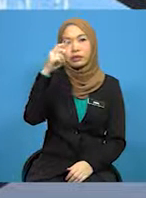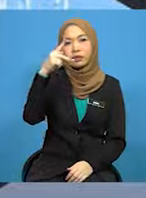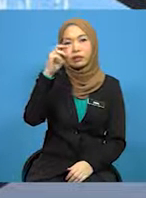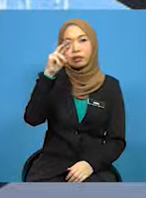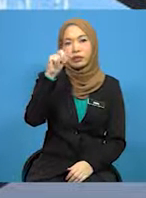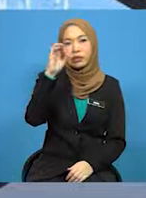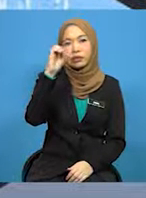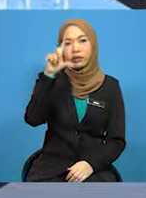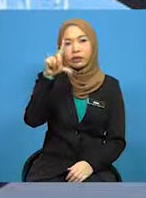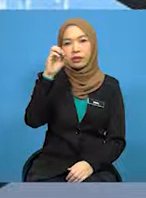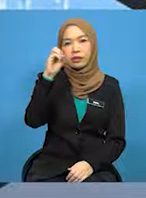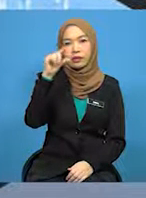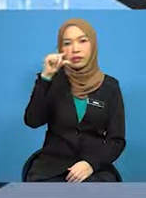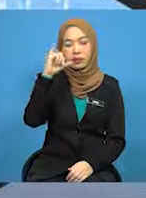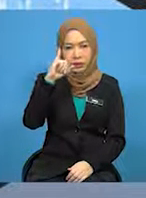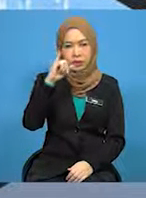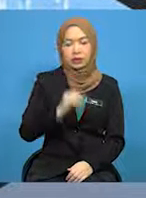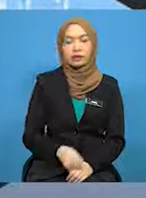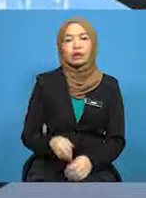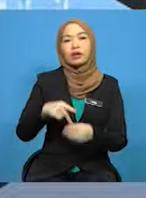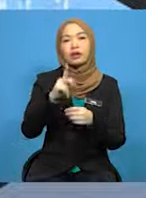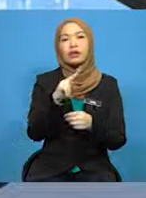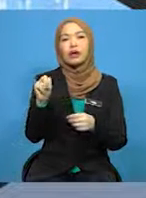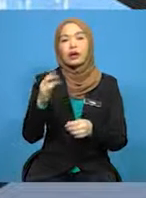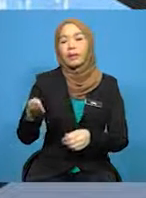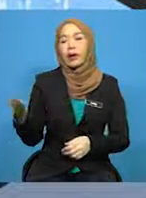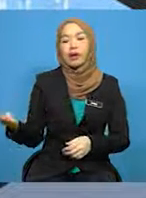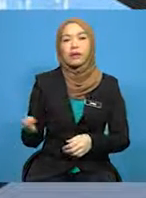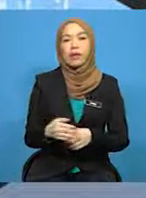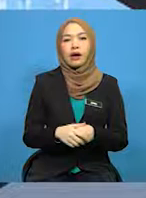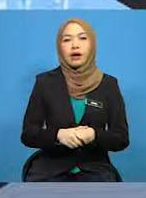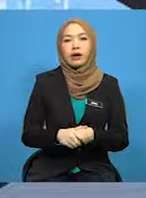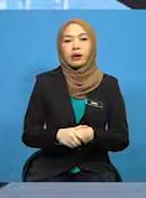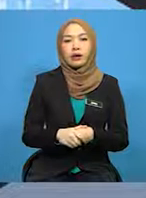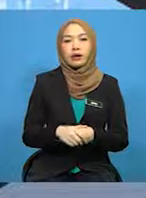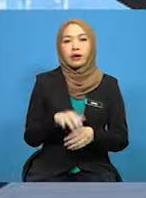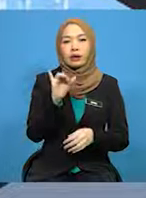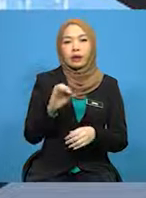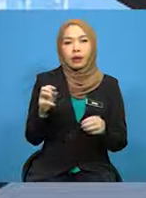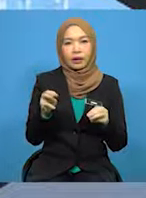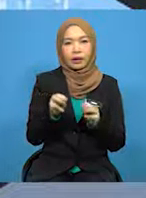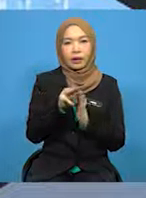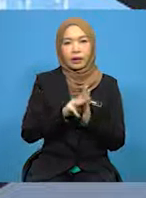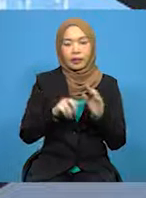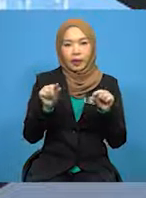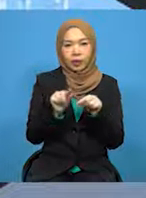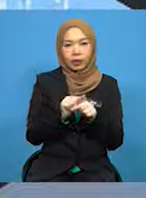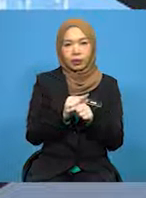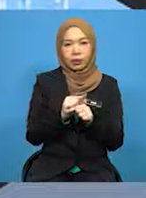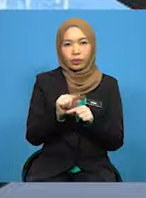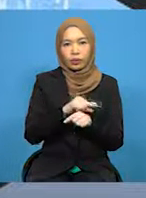pengeluarannya. Secara tidak langsung, penggunaan teknologi ini demi